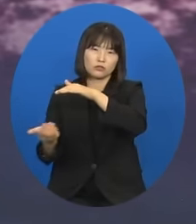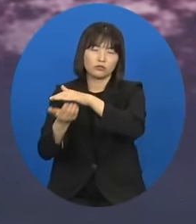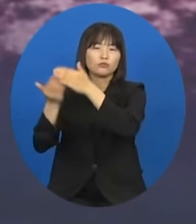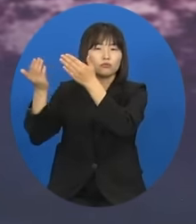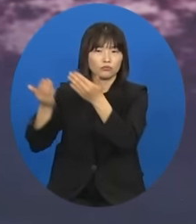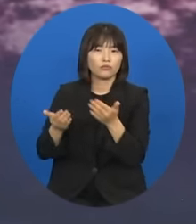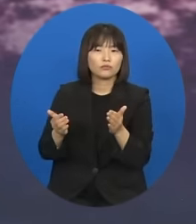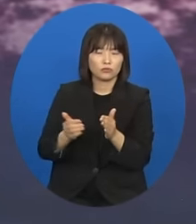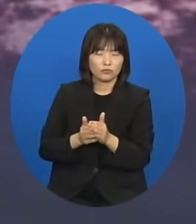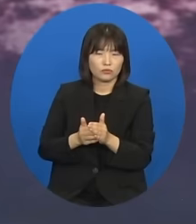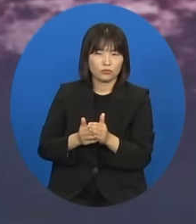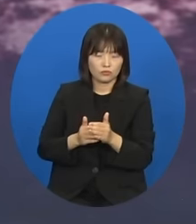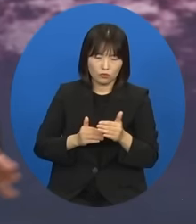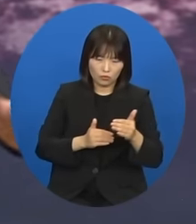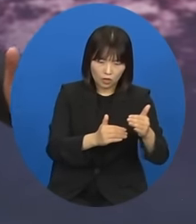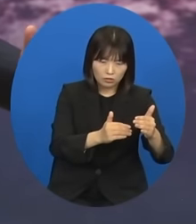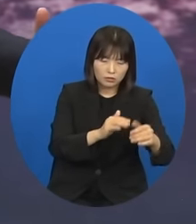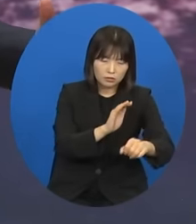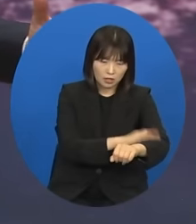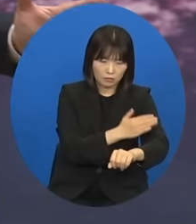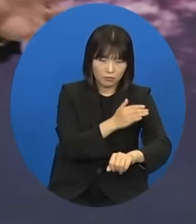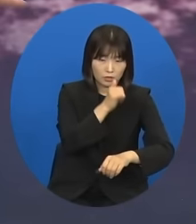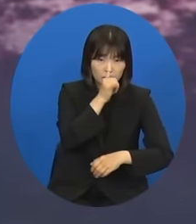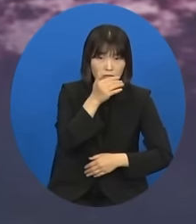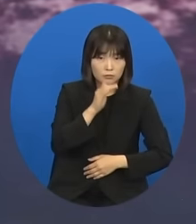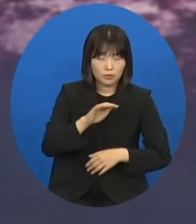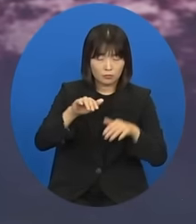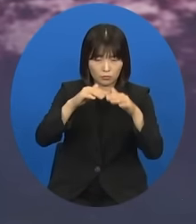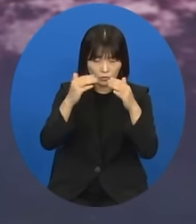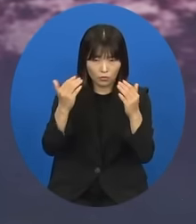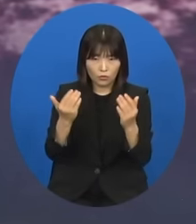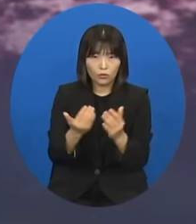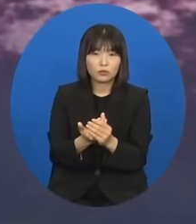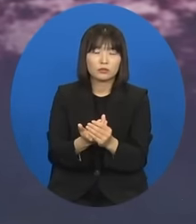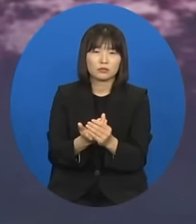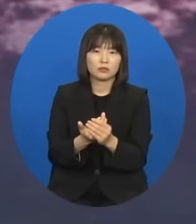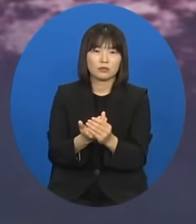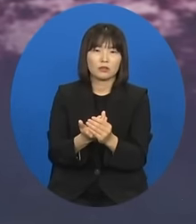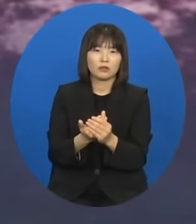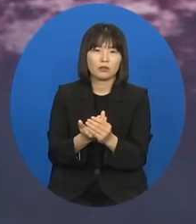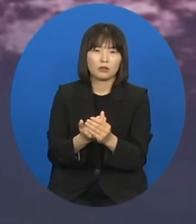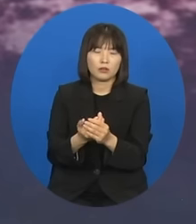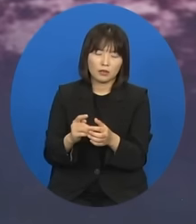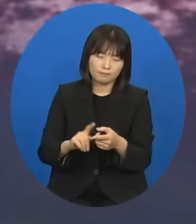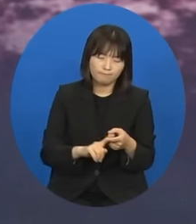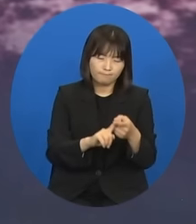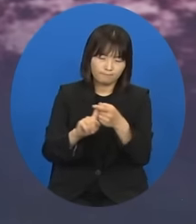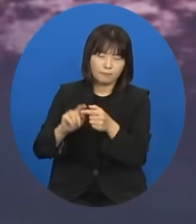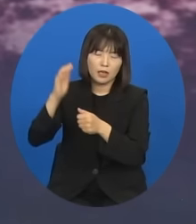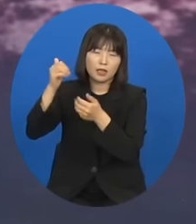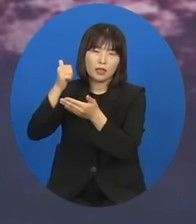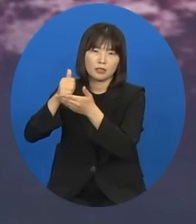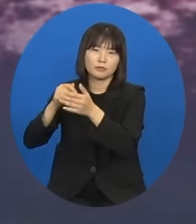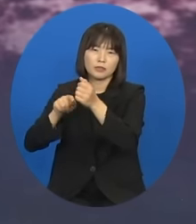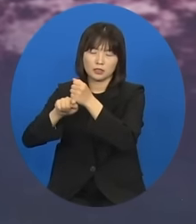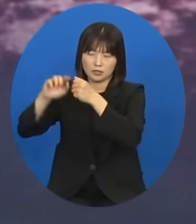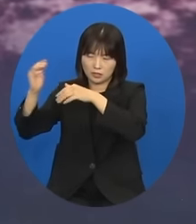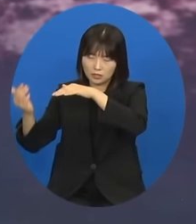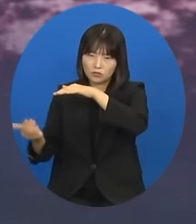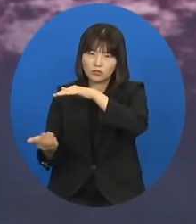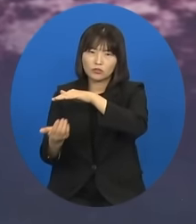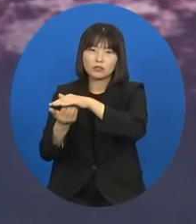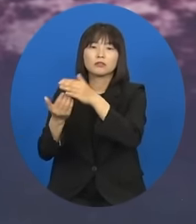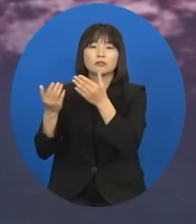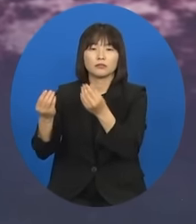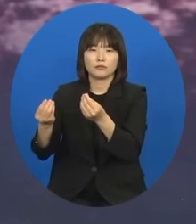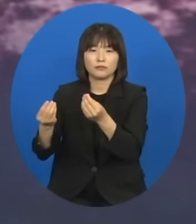과은지 못했지만 그 모든 것을여 하나님의을 이게 하신 것죠